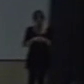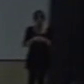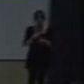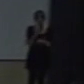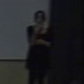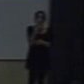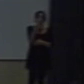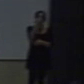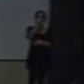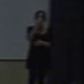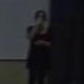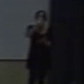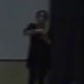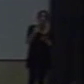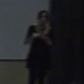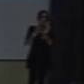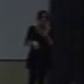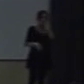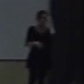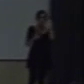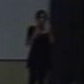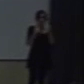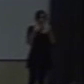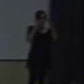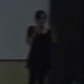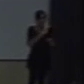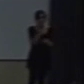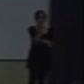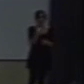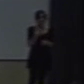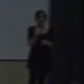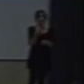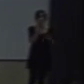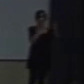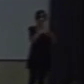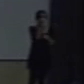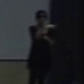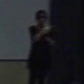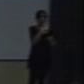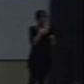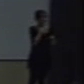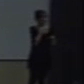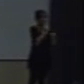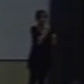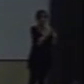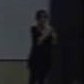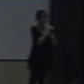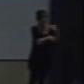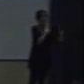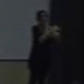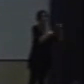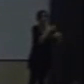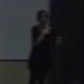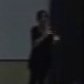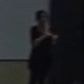de dir, home, és que hi ha un 70% i escaig que està treballant, que té iniciativa, que té ganes de fer coses, que té il·lusió, que troba moltes traves, a vegades